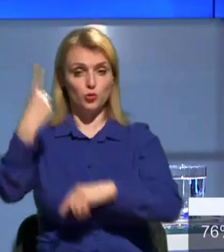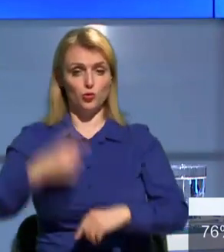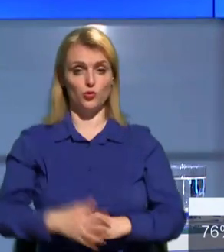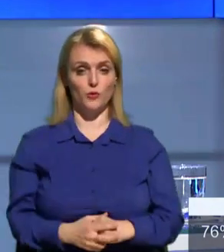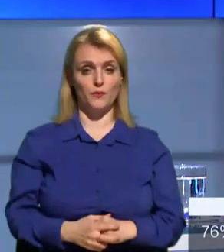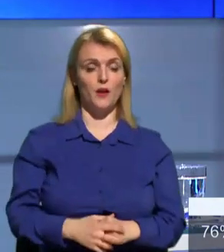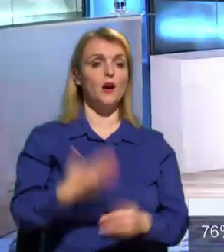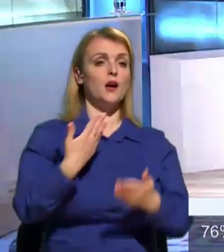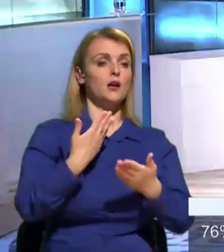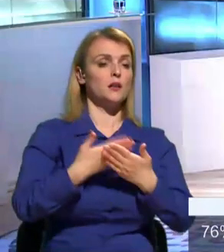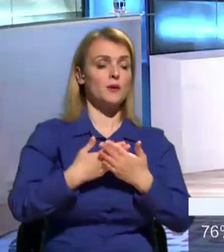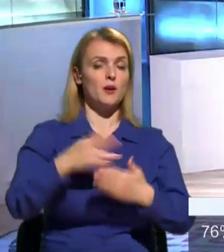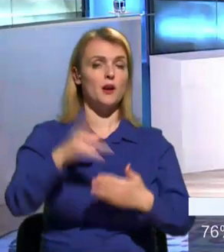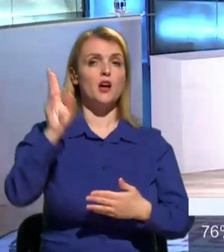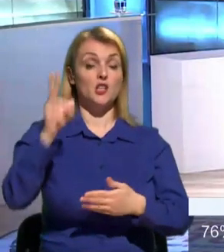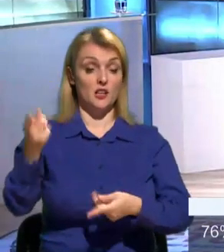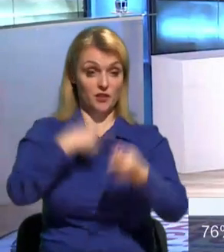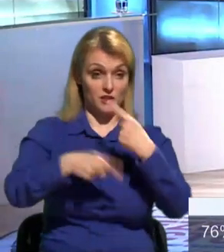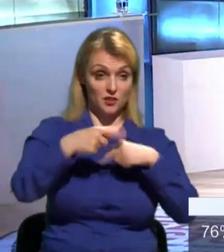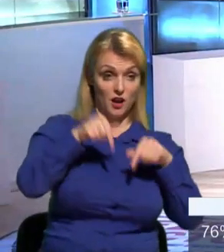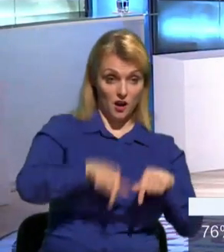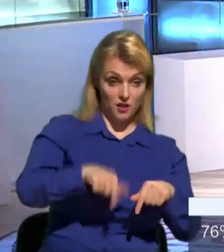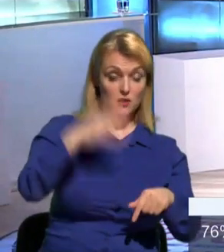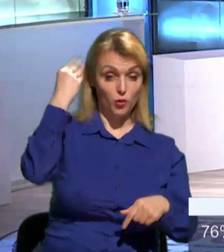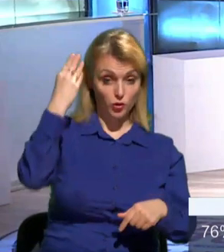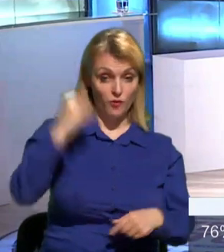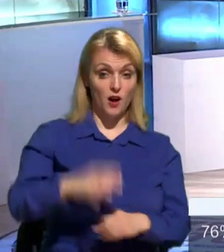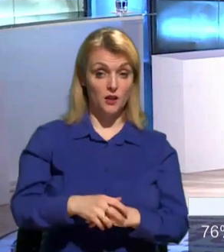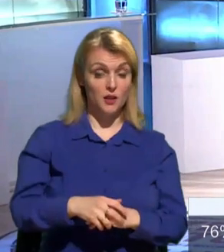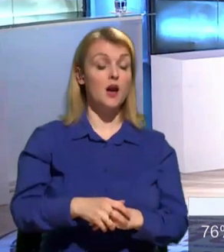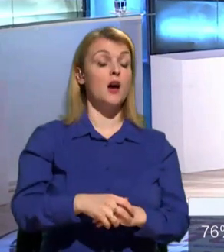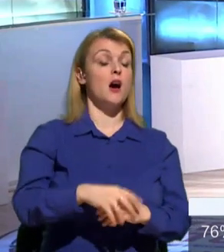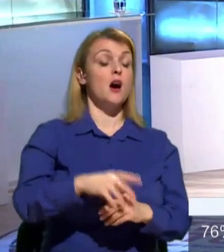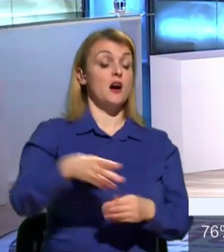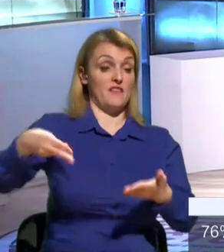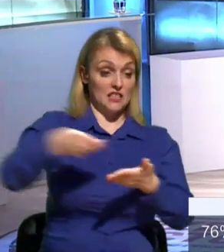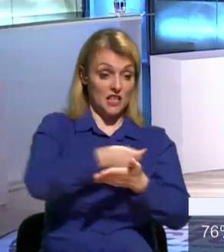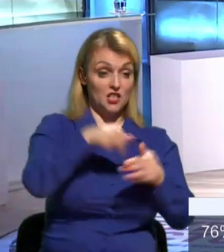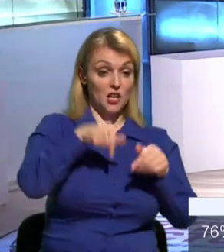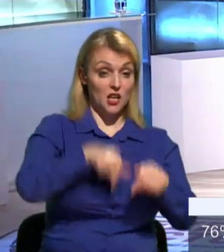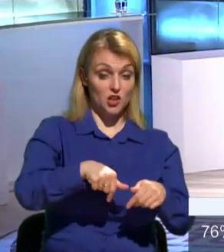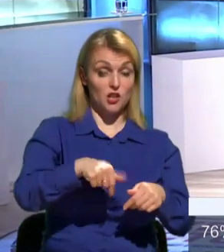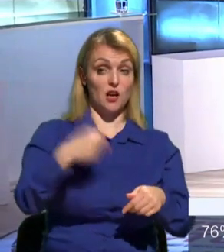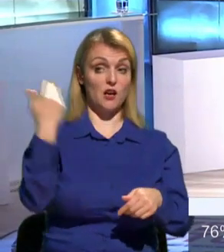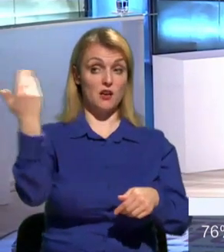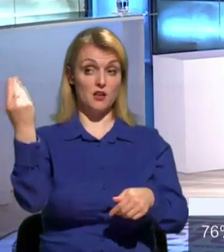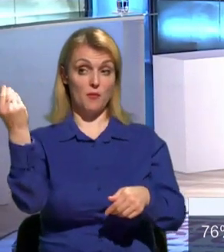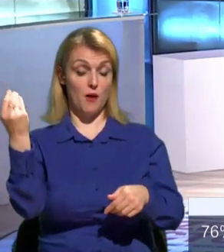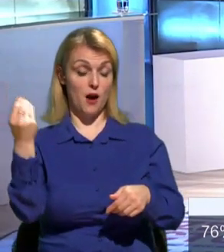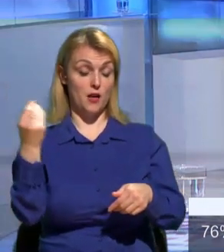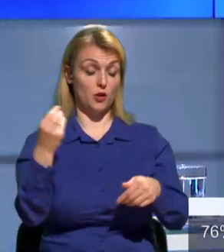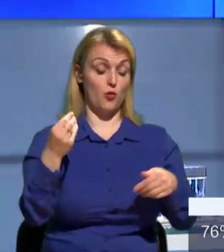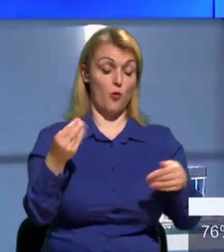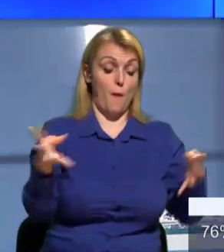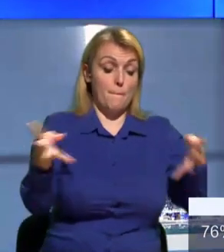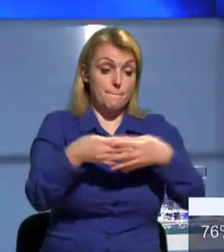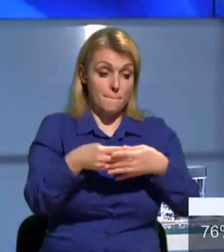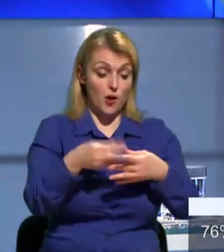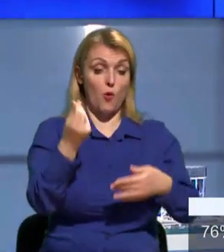cel din diasporă și investește în economia țării, statul îmi acordă plus încă un lei. Noi de astfel de programe, astfel de afaceri au fost deschise